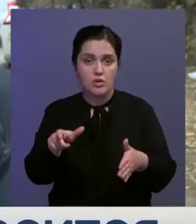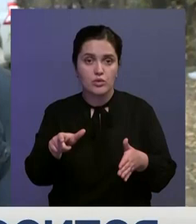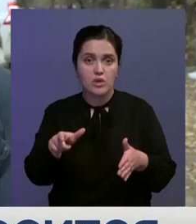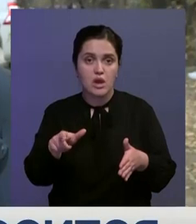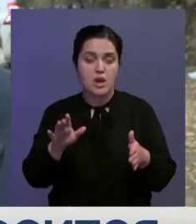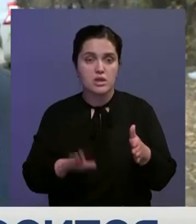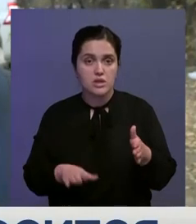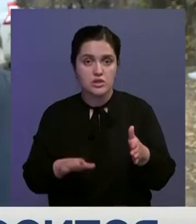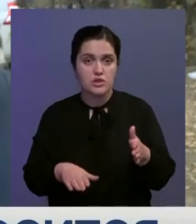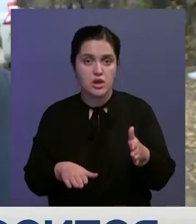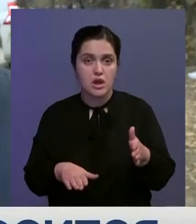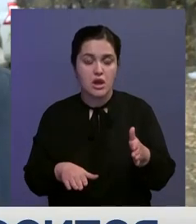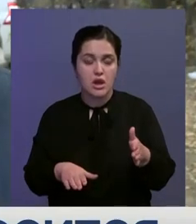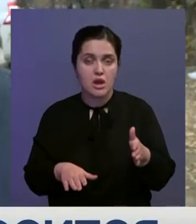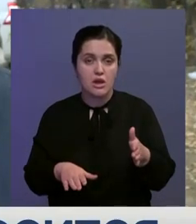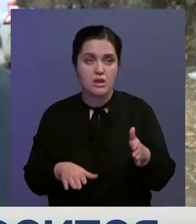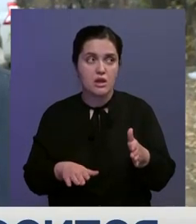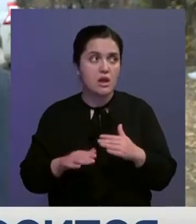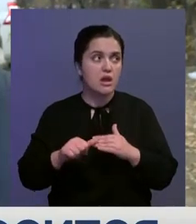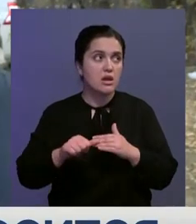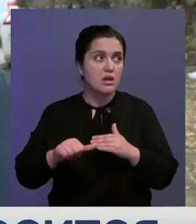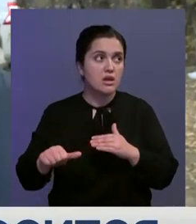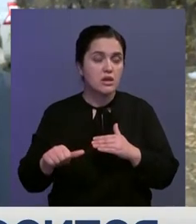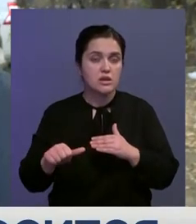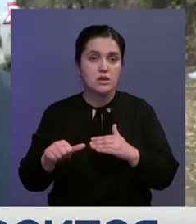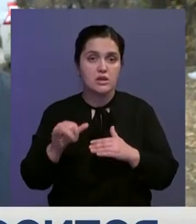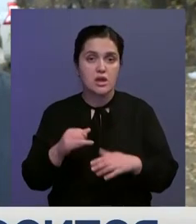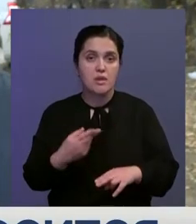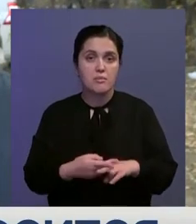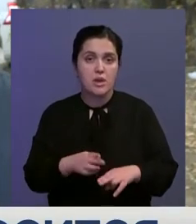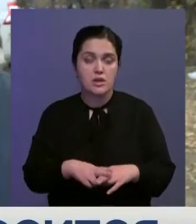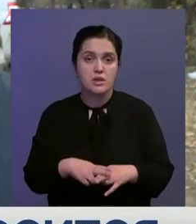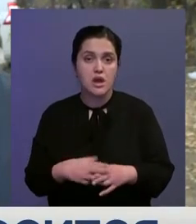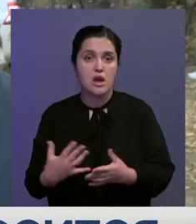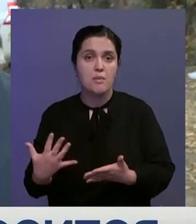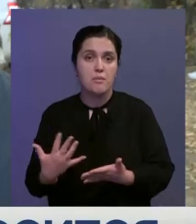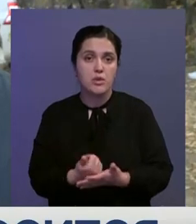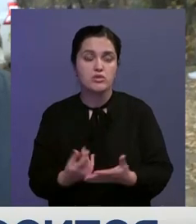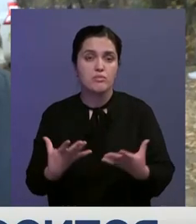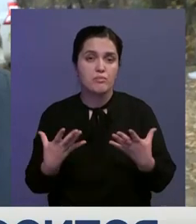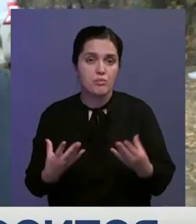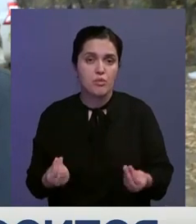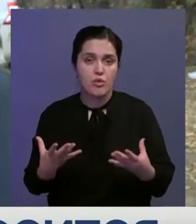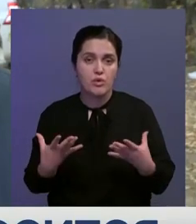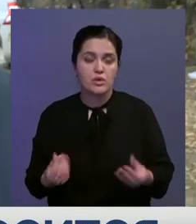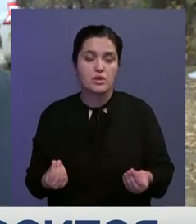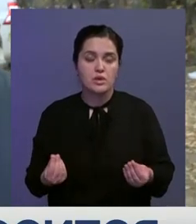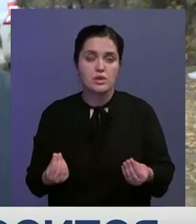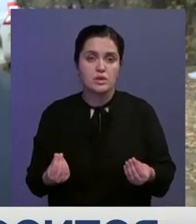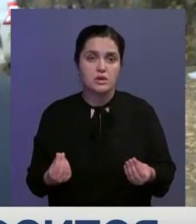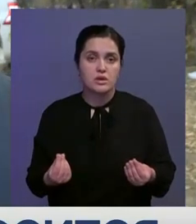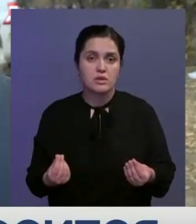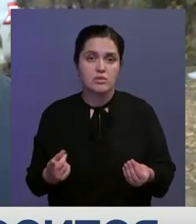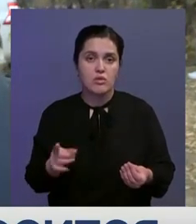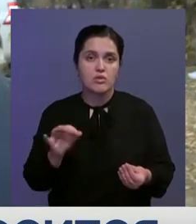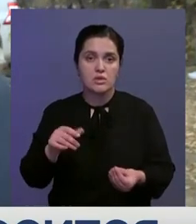Нижнюю часть дорожного полотна и земполотно. Поэтому получилось переувлажнение, и вследствие чего образовалась